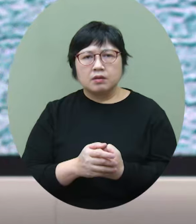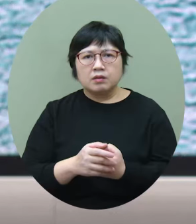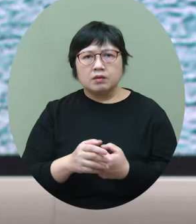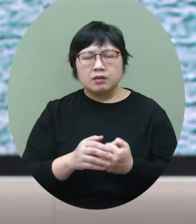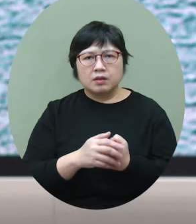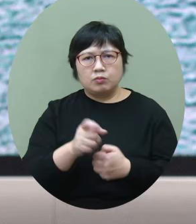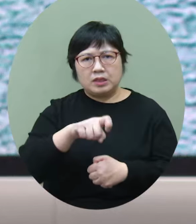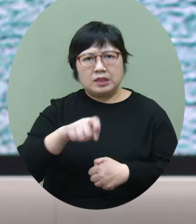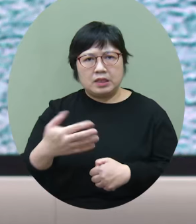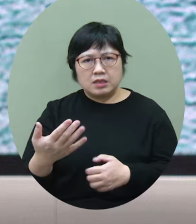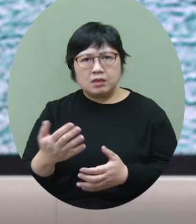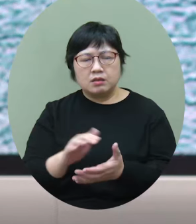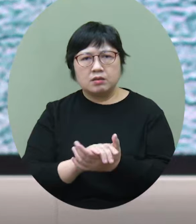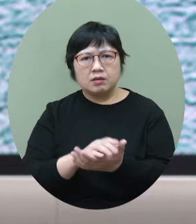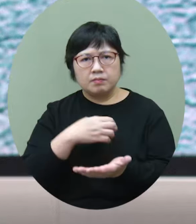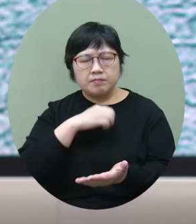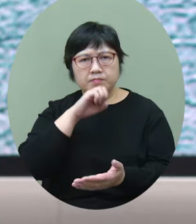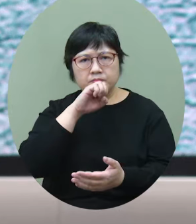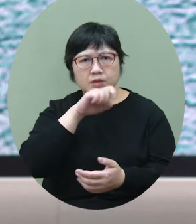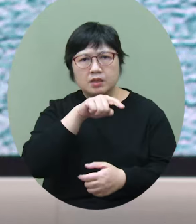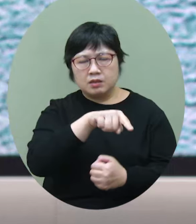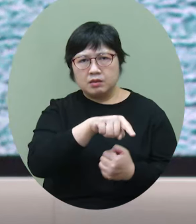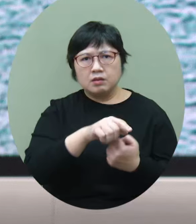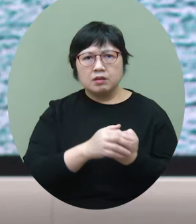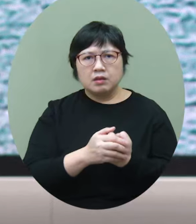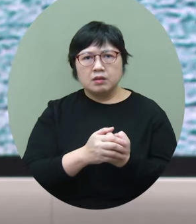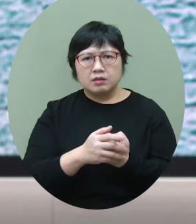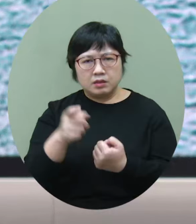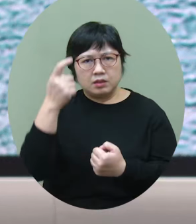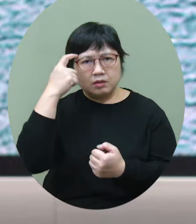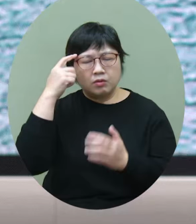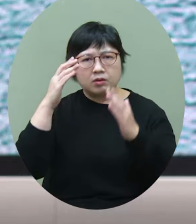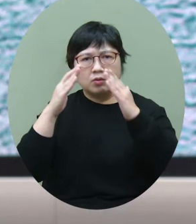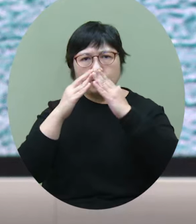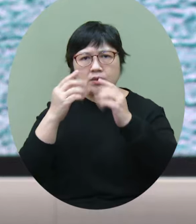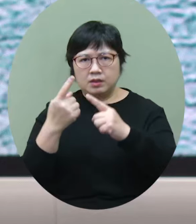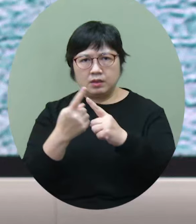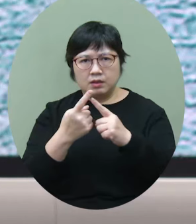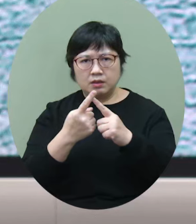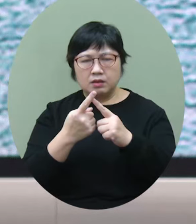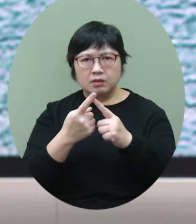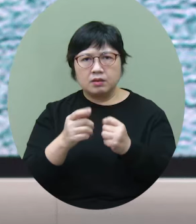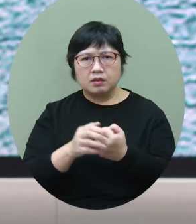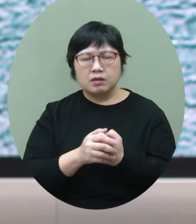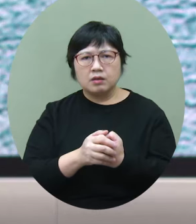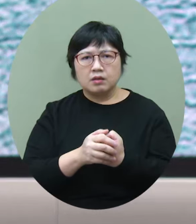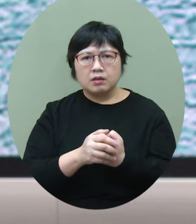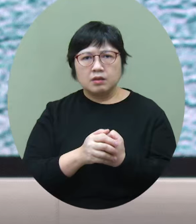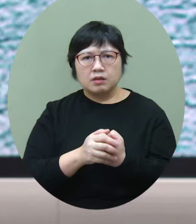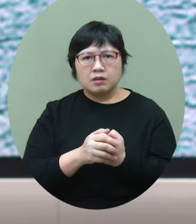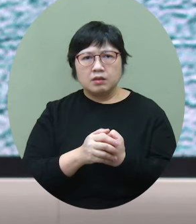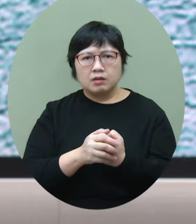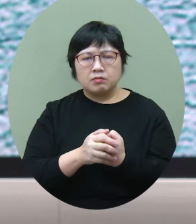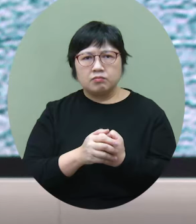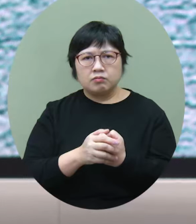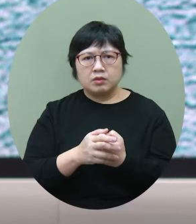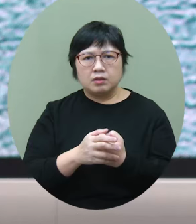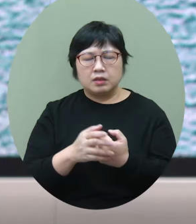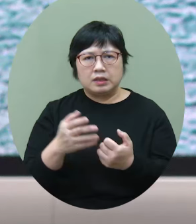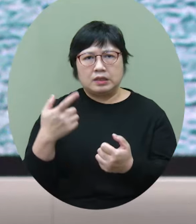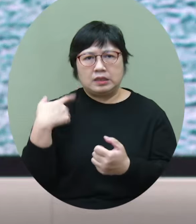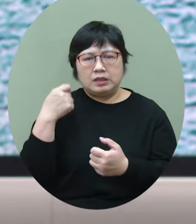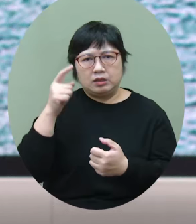哋就問佢個，即係知道咧佢屋企人咧，就係佢嘅屋企人咧，就係早幾日咧就過身